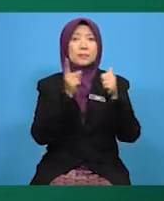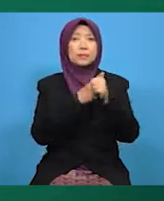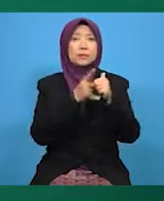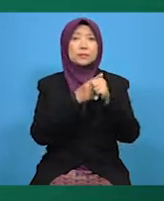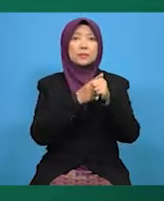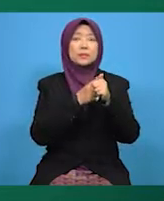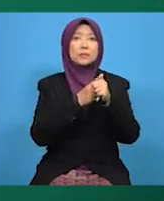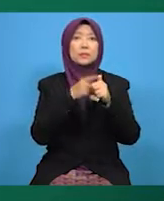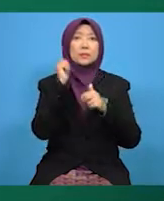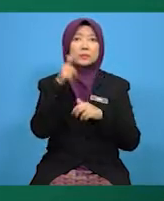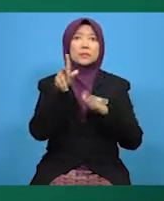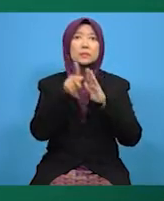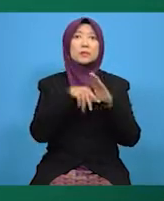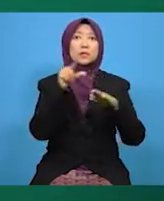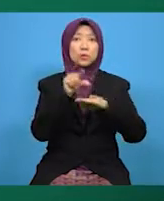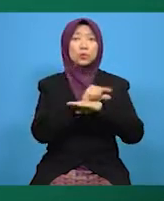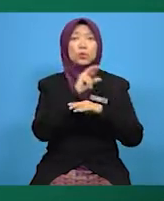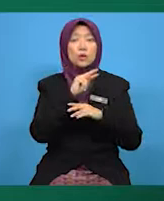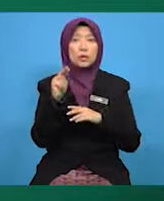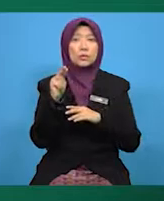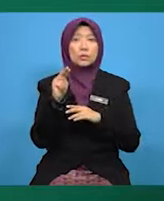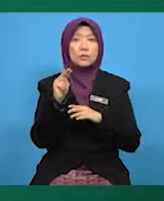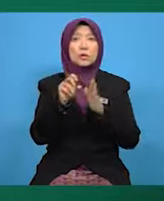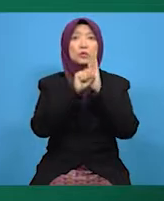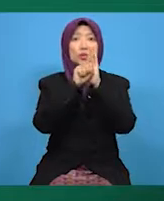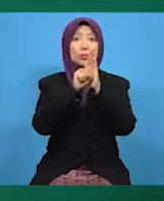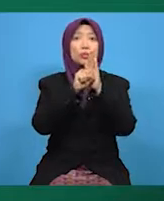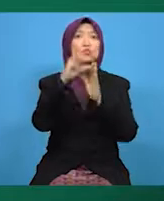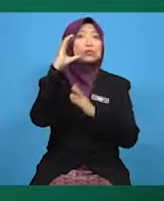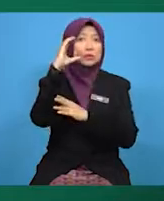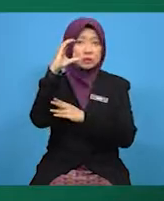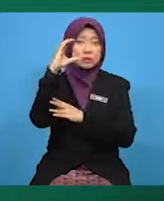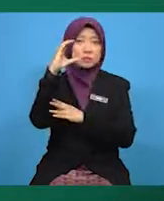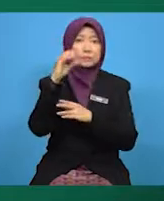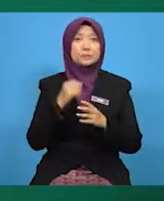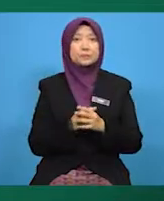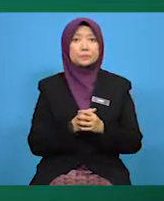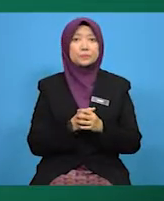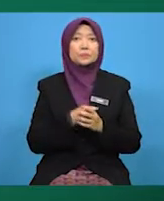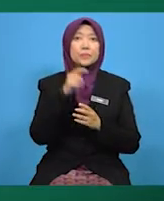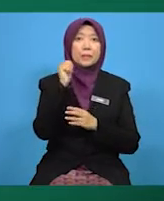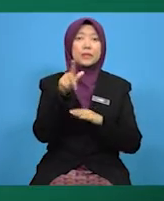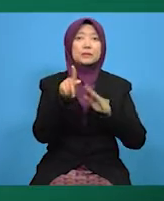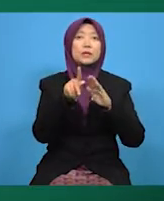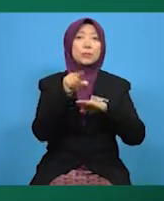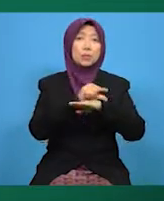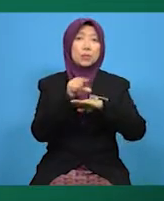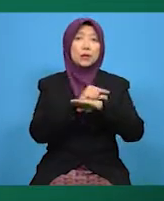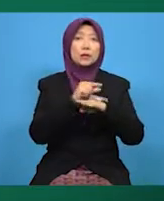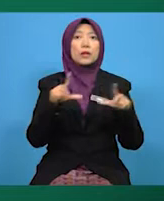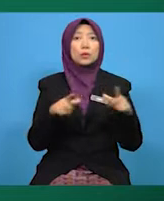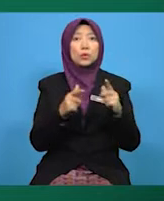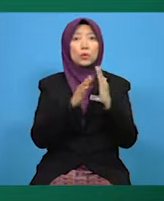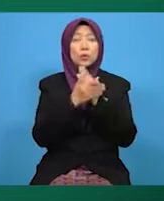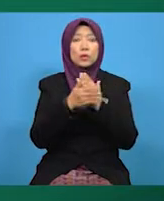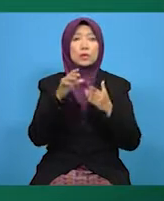ialah perbelanjaan penggunaan. Simbolnya ialah huruf C. Perbelanjaan penggunaan